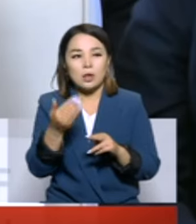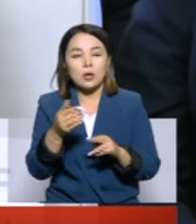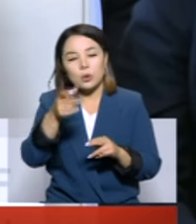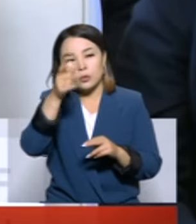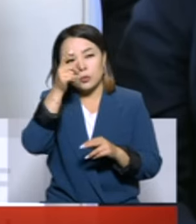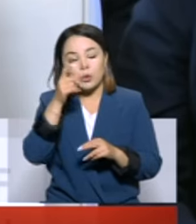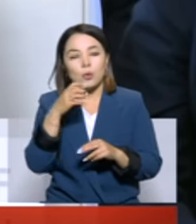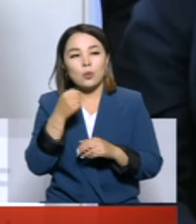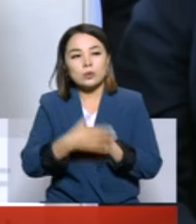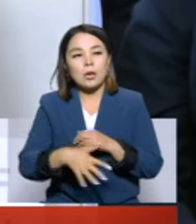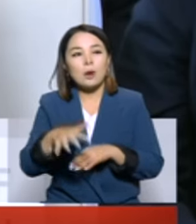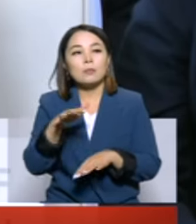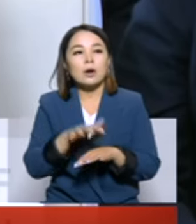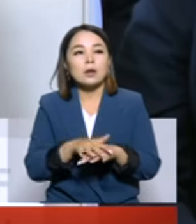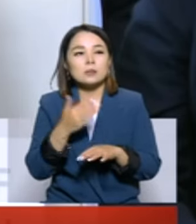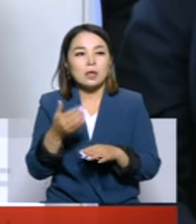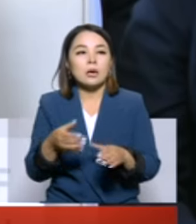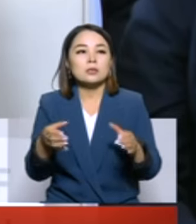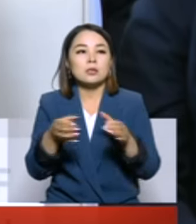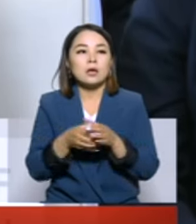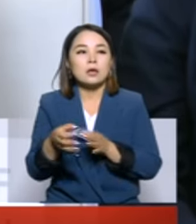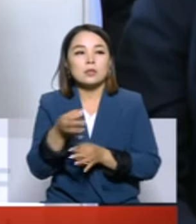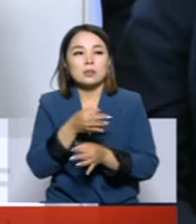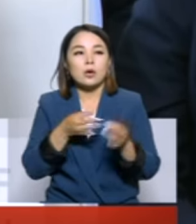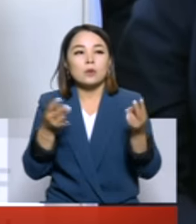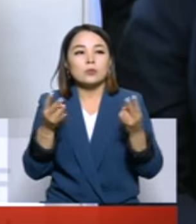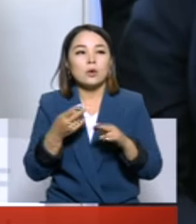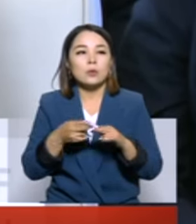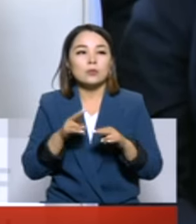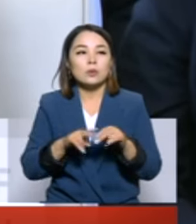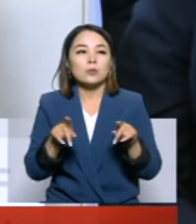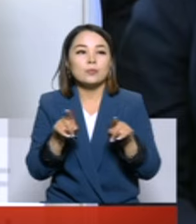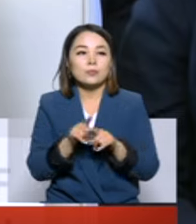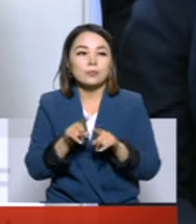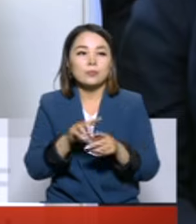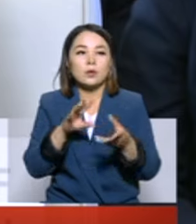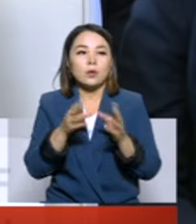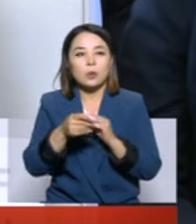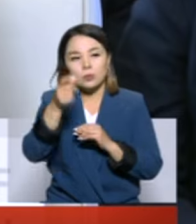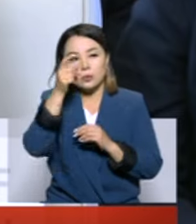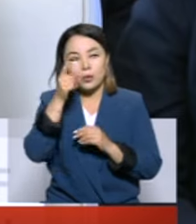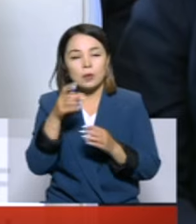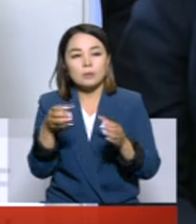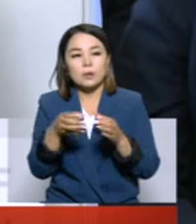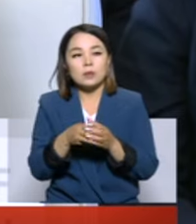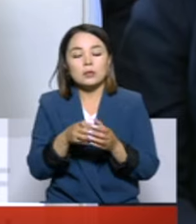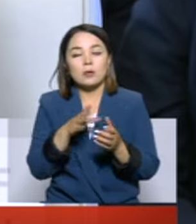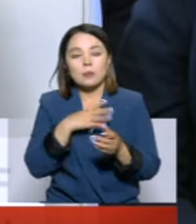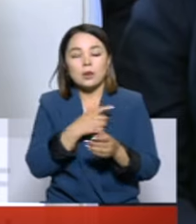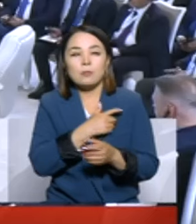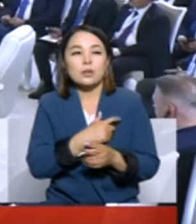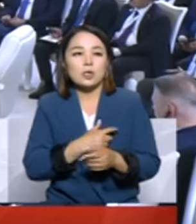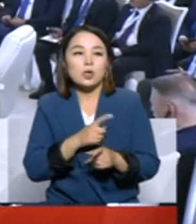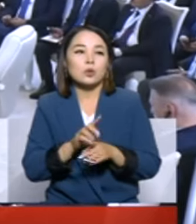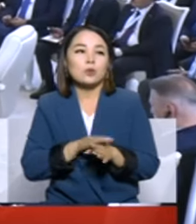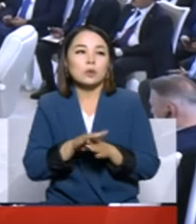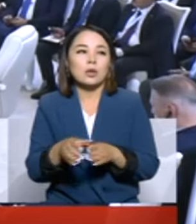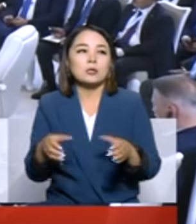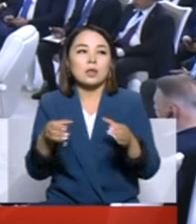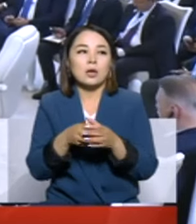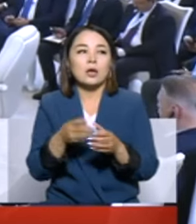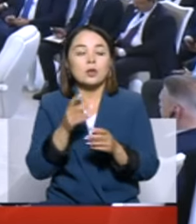түркі орталық банктерінің кеңесін құру қажет. Мен сондай-ақ жалпы түркі патент ұйымын құруды ұсынамын. Биыл